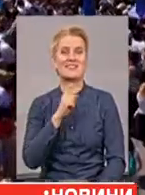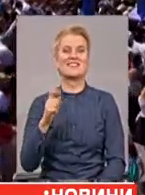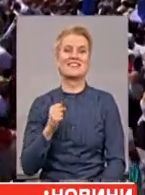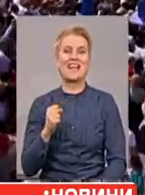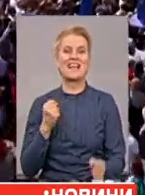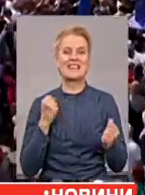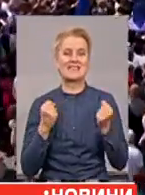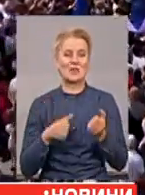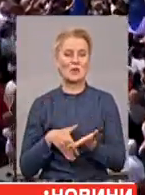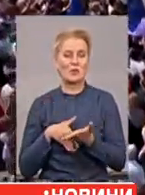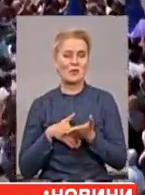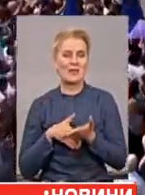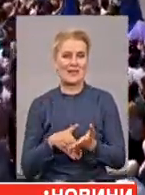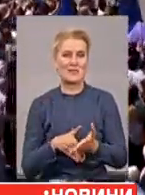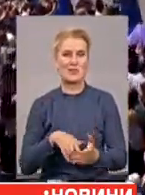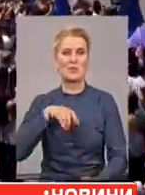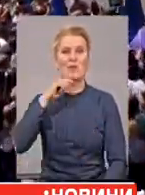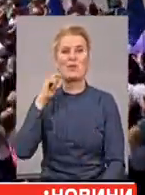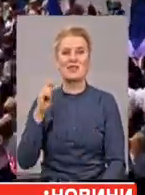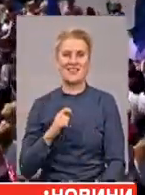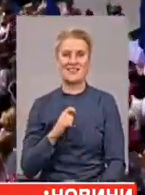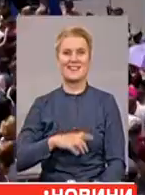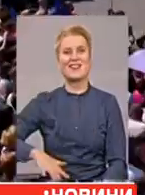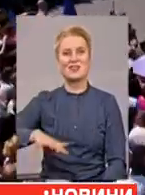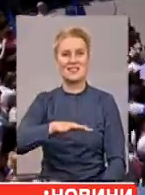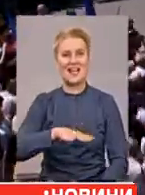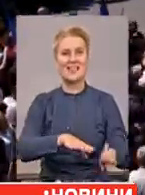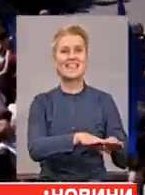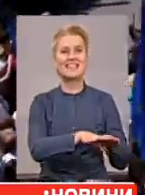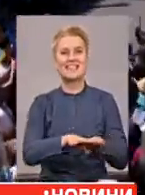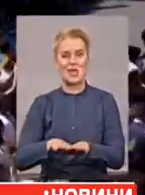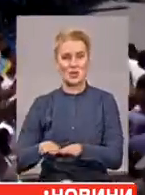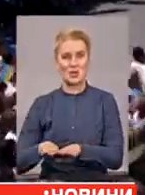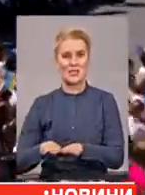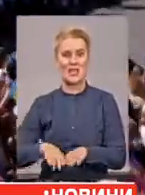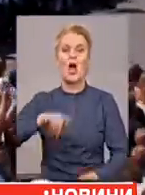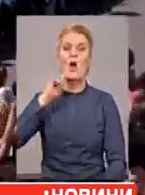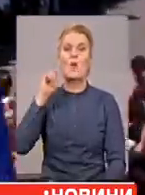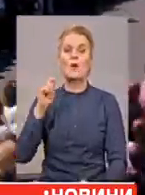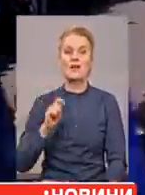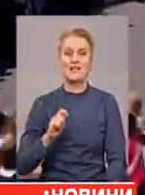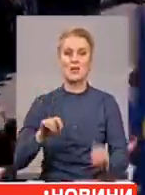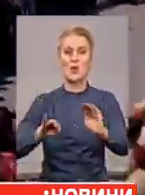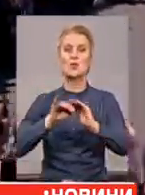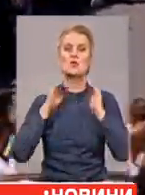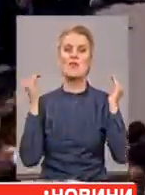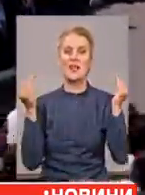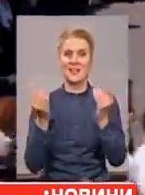тверду підтримку української територіальної цілісності, українського